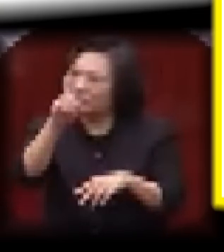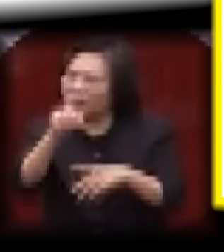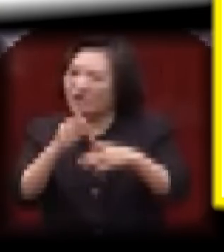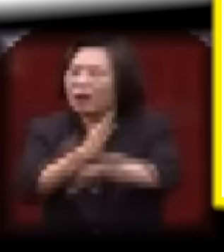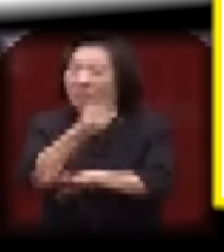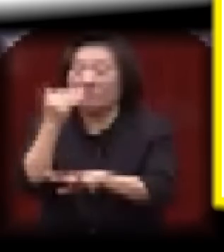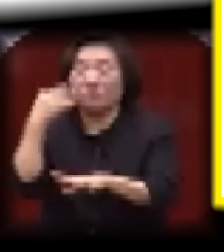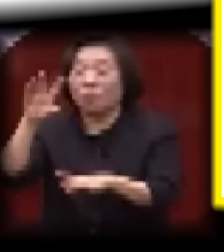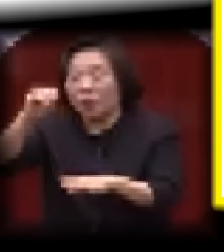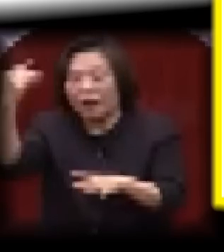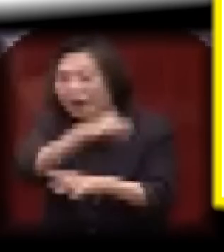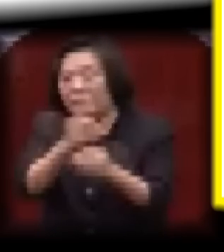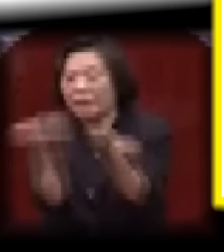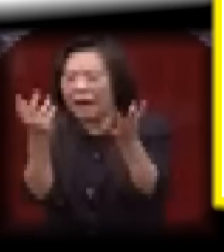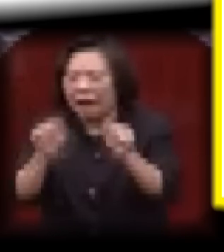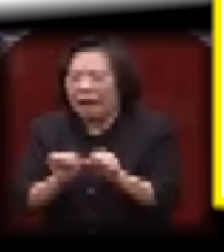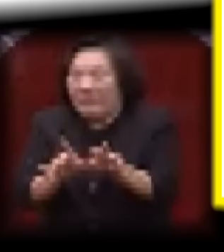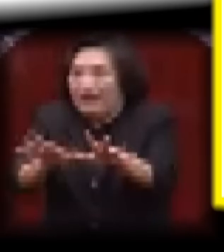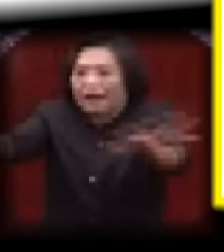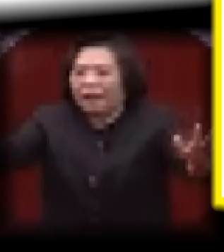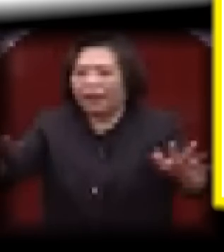散的确也相当困难。